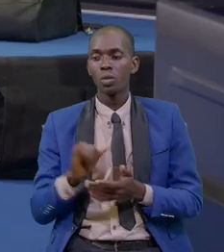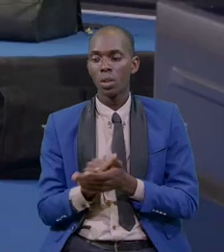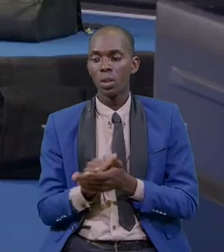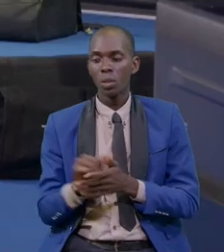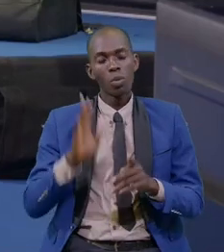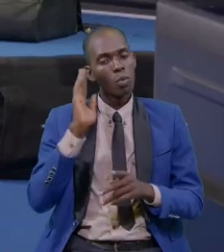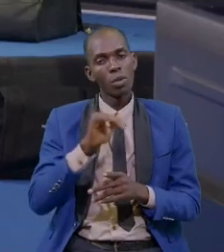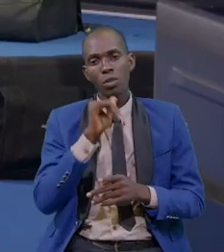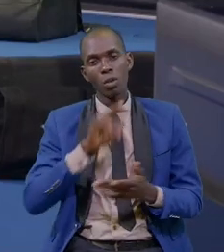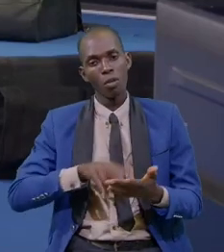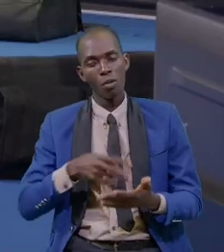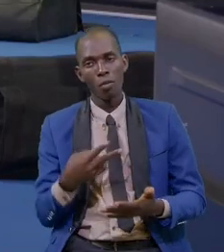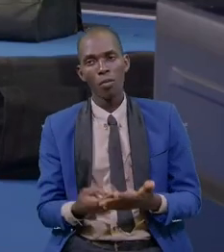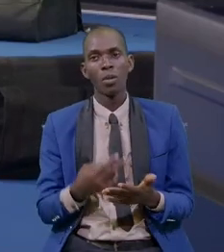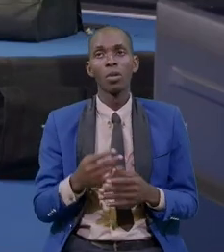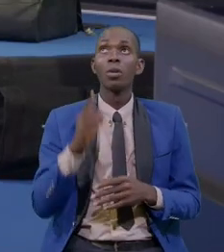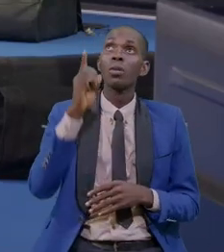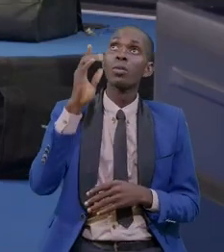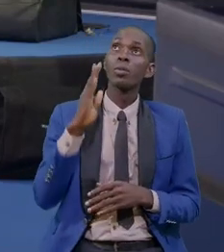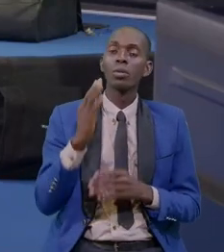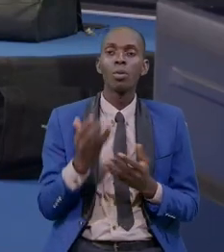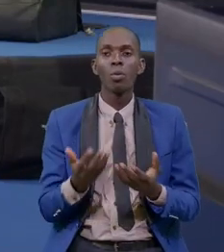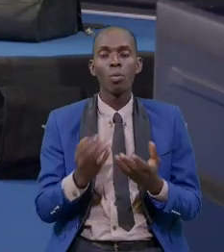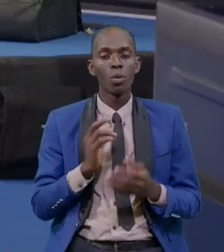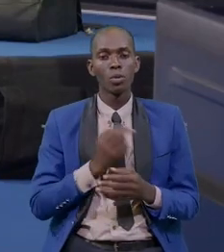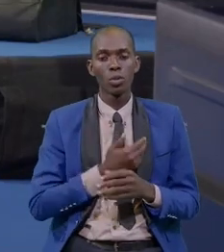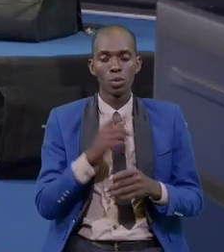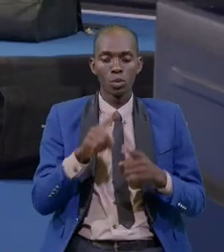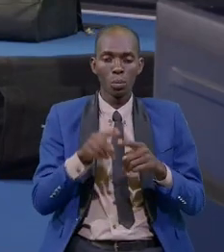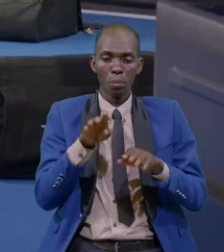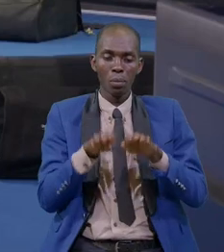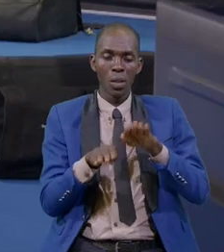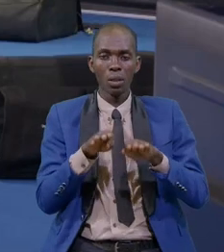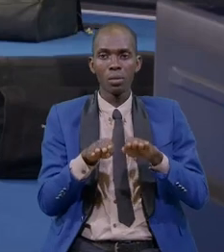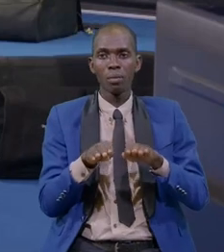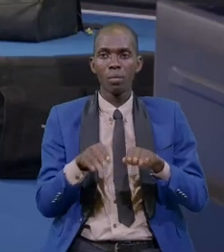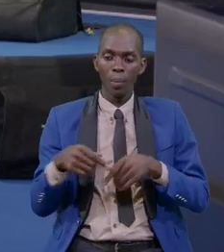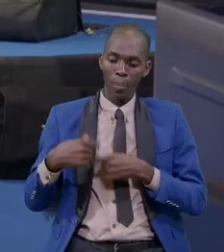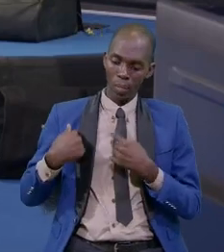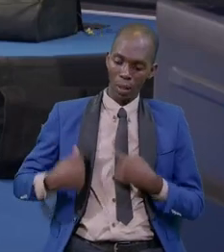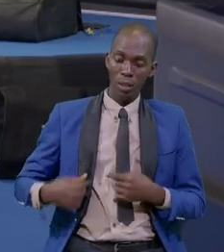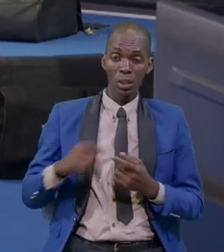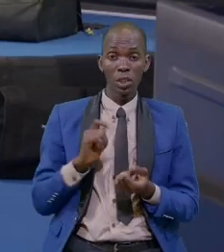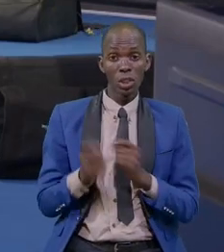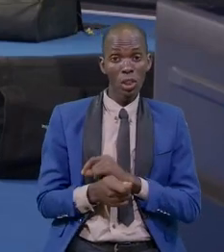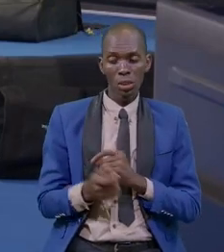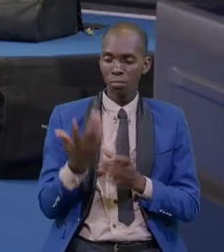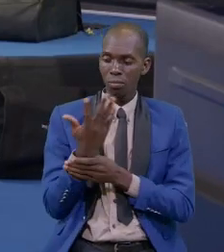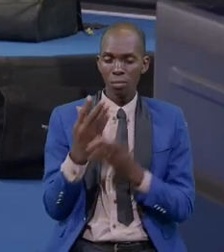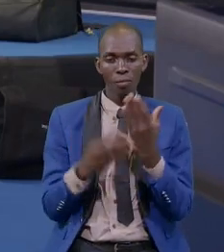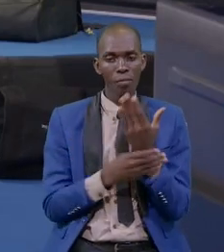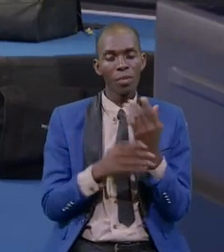mourir. Dieu voudrait que nous soyons équilibrés, le cœur changé. Les mains doivent